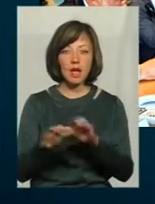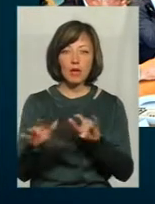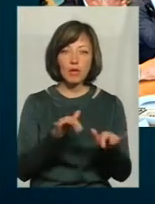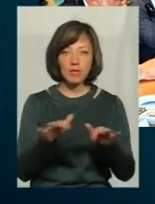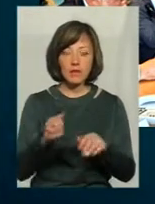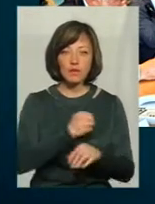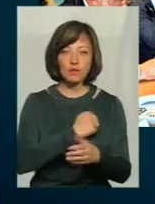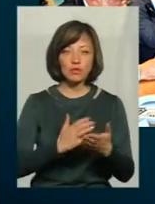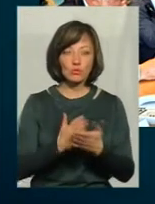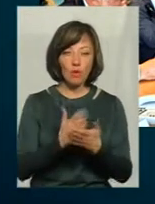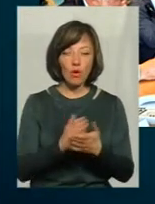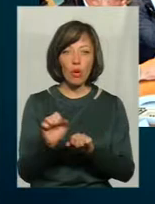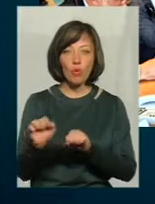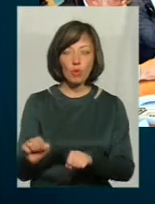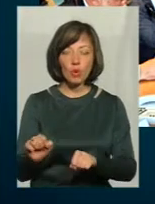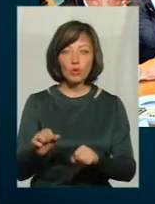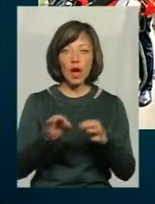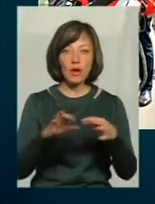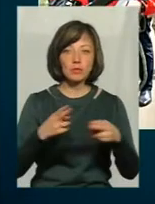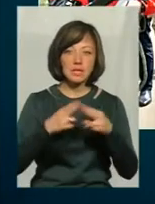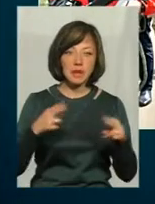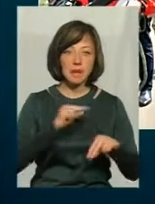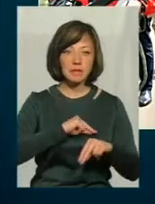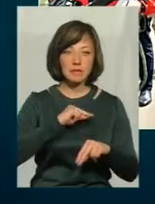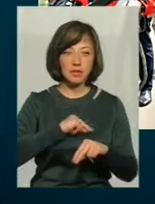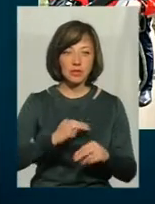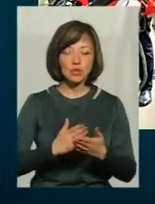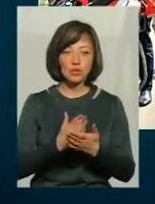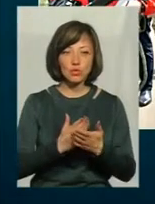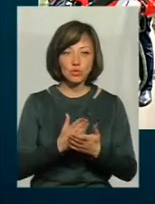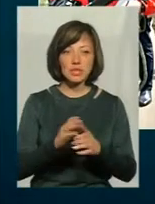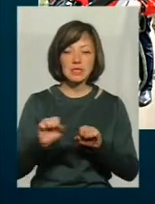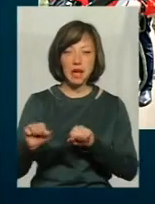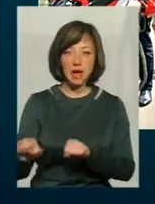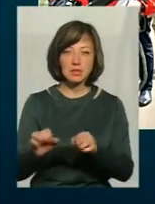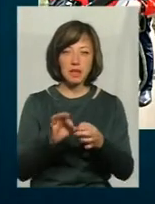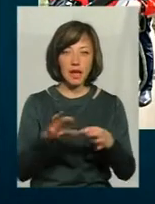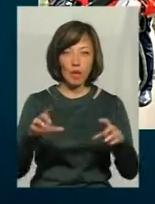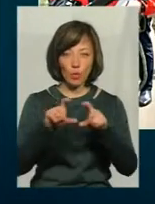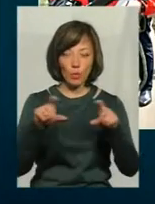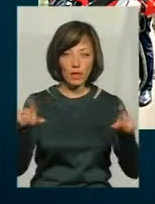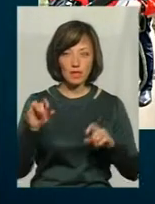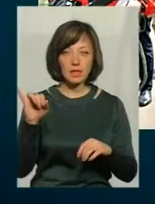військовослужбовців з охороною атомної станції, працівників служби фізичного захисту ядерного об'єкта,